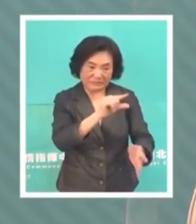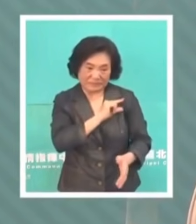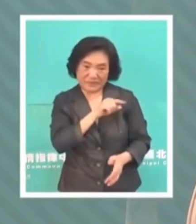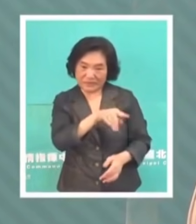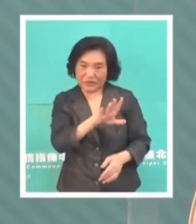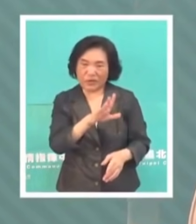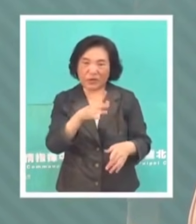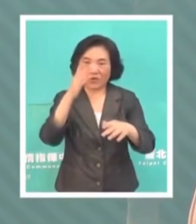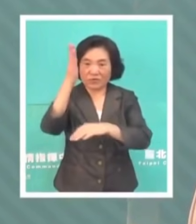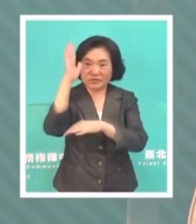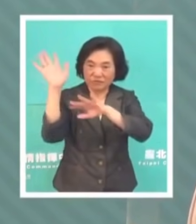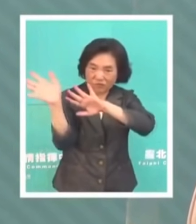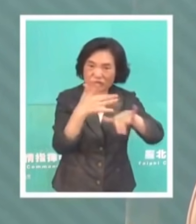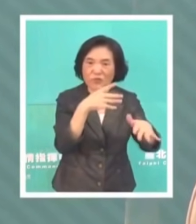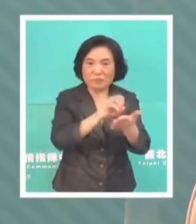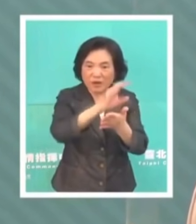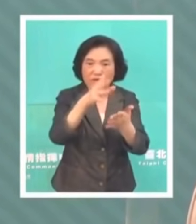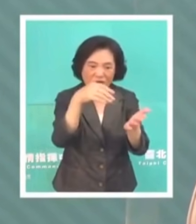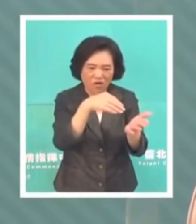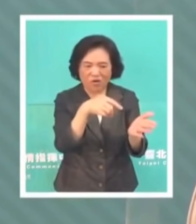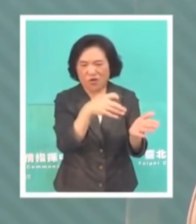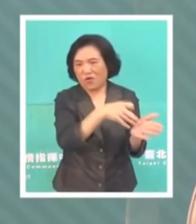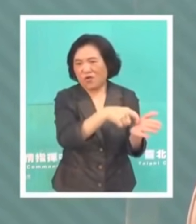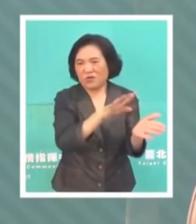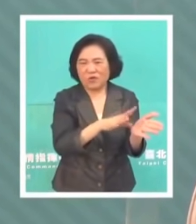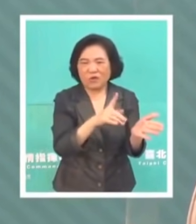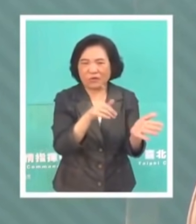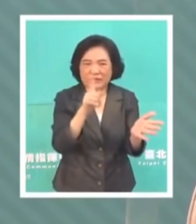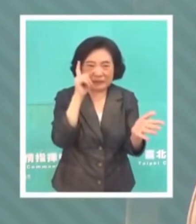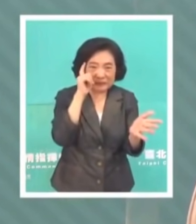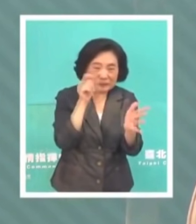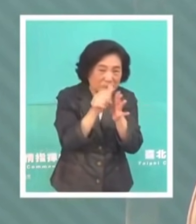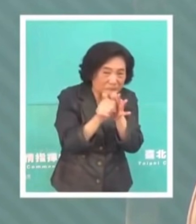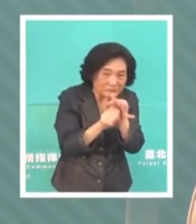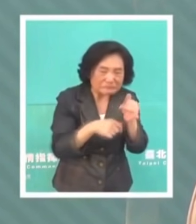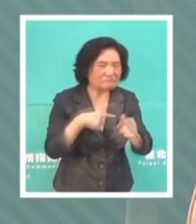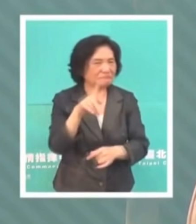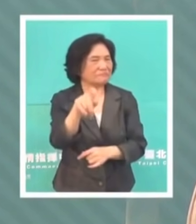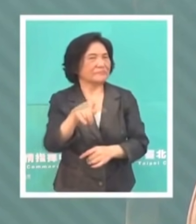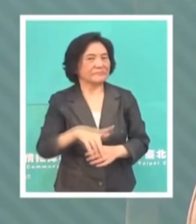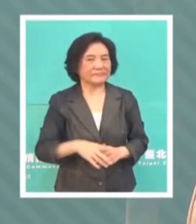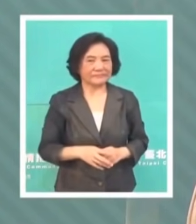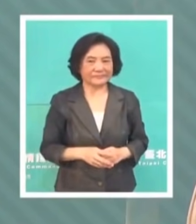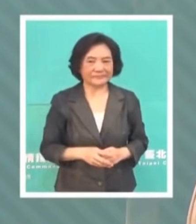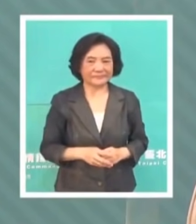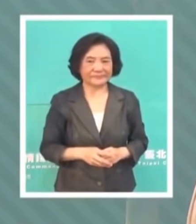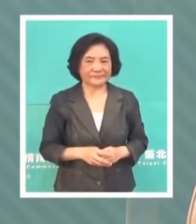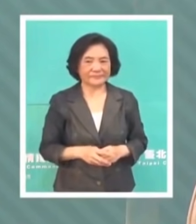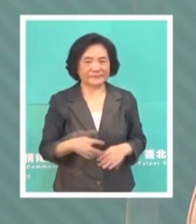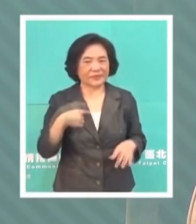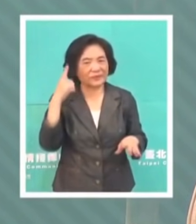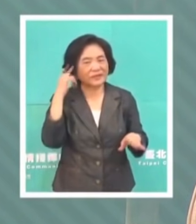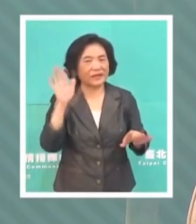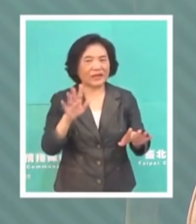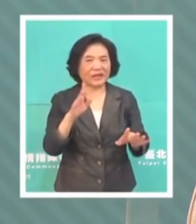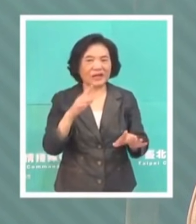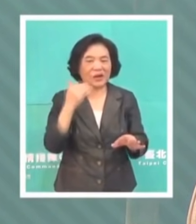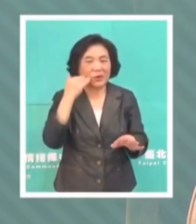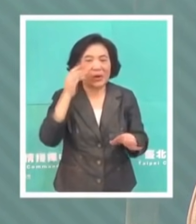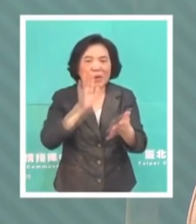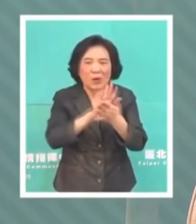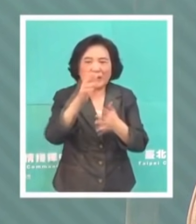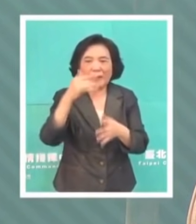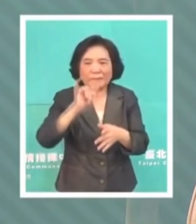个政弄处的报告里面，这个一定躲不掉了。所以以及后来你知道被人家挤牙膏